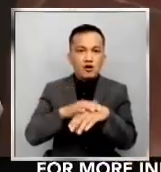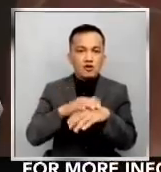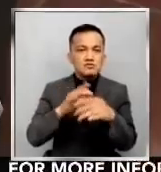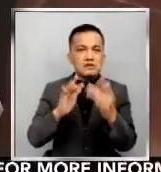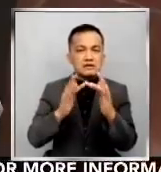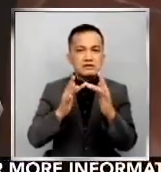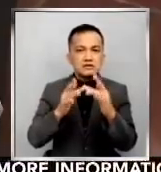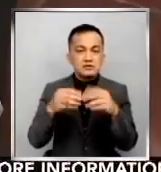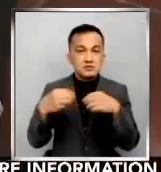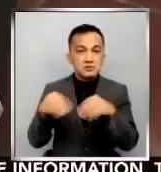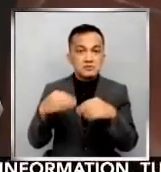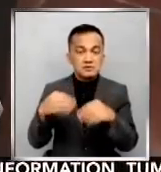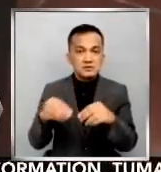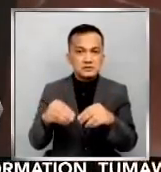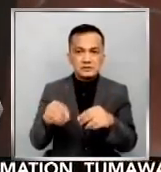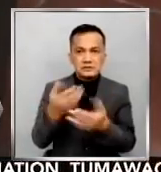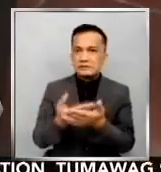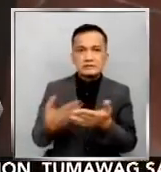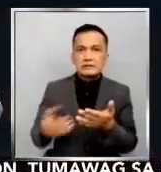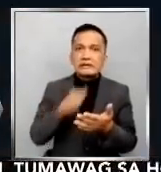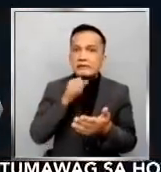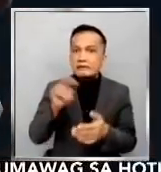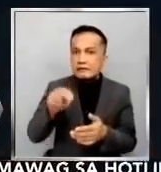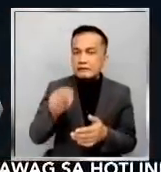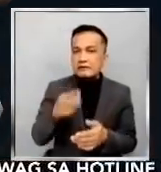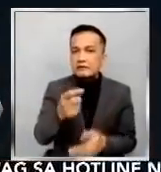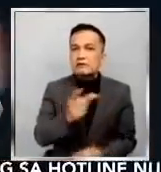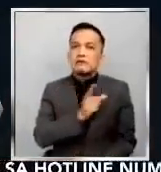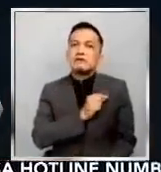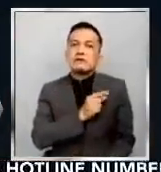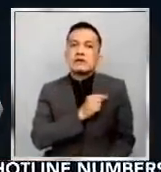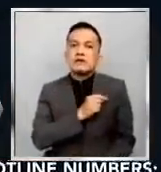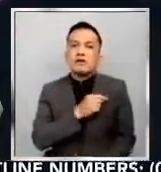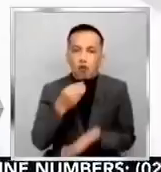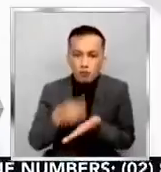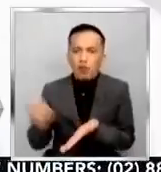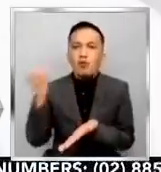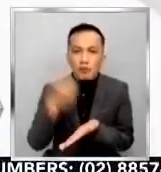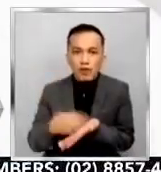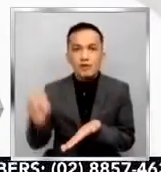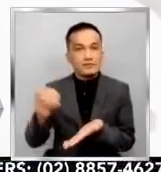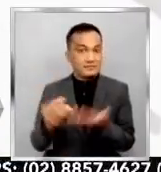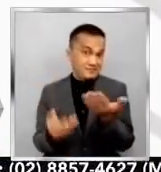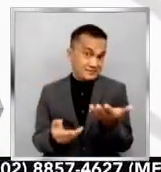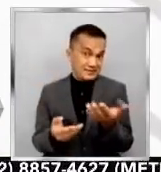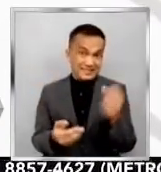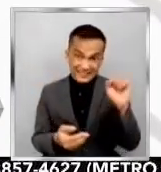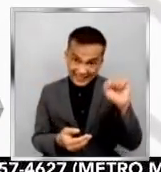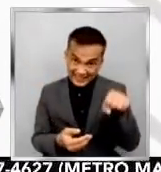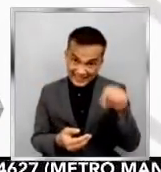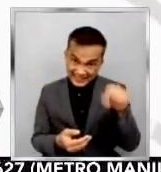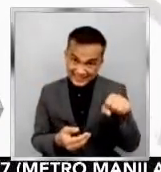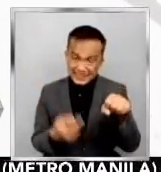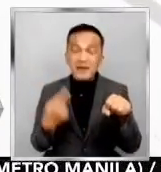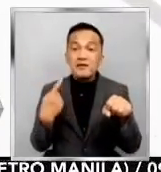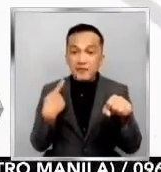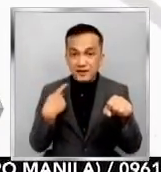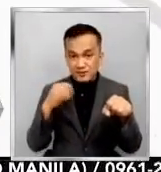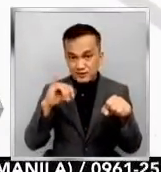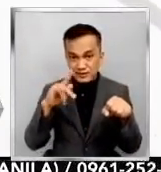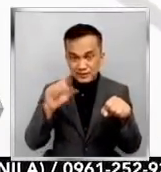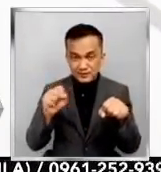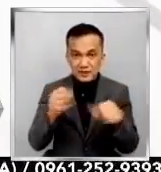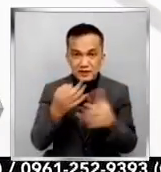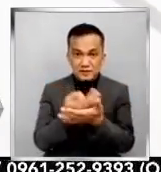O nakokonsensya na ba sa iyong overspending? Kung oo, may tips para sa iyo ang financial advisor at